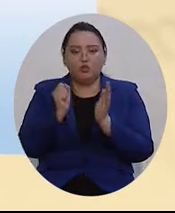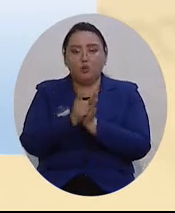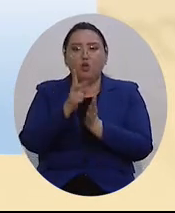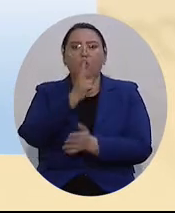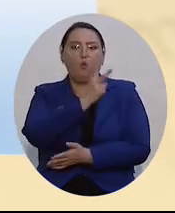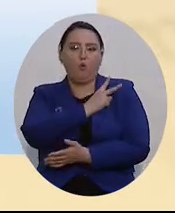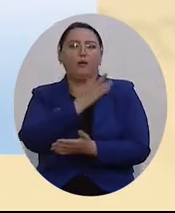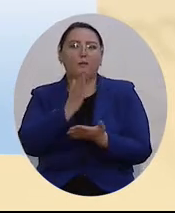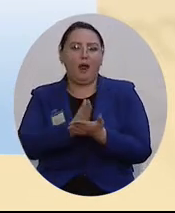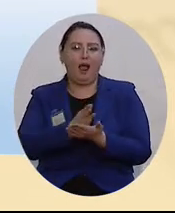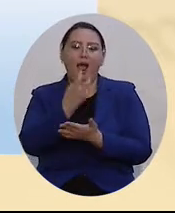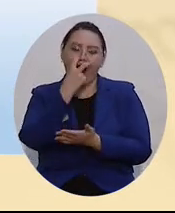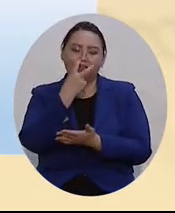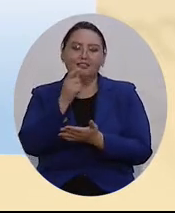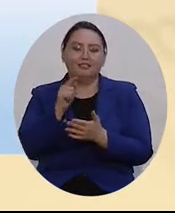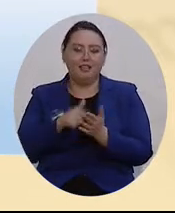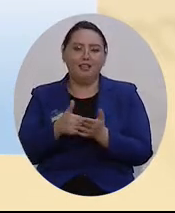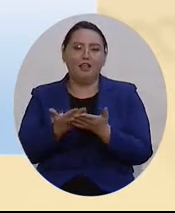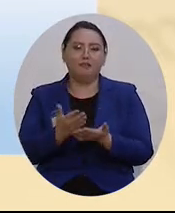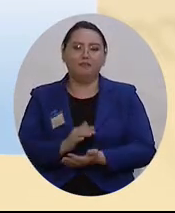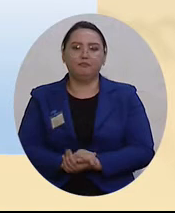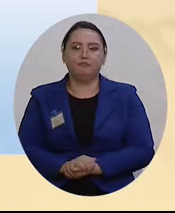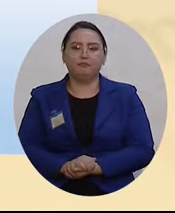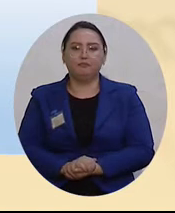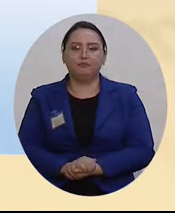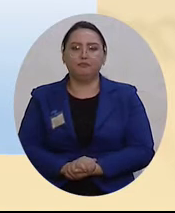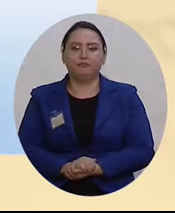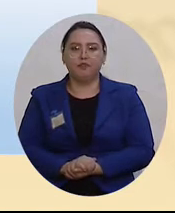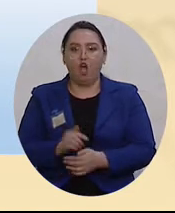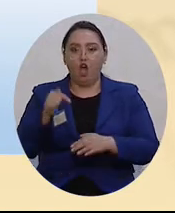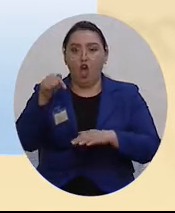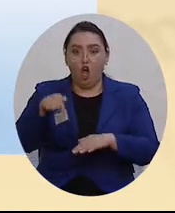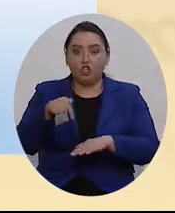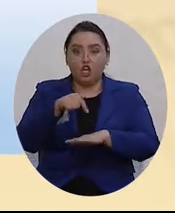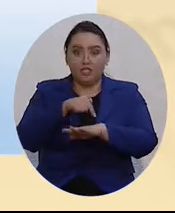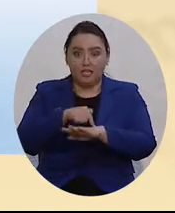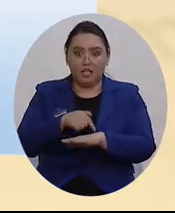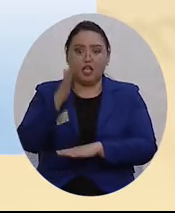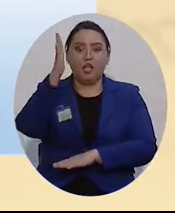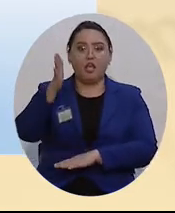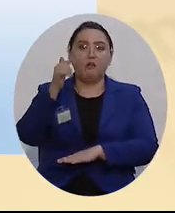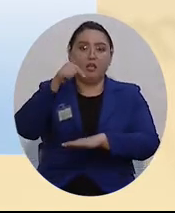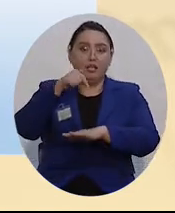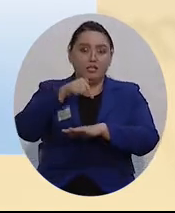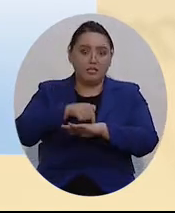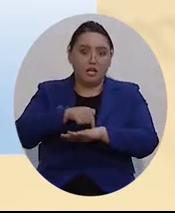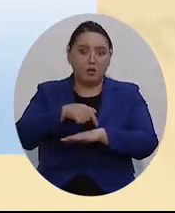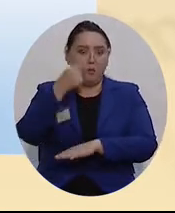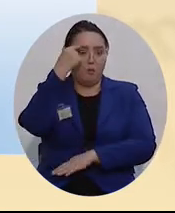таавхан дүгнэлт хийж байгаа бах. За тэгэхээр одоо цаг, ирээдүйн цаг хоёрын монгол бичгийн бичлэг